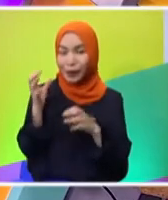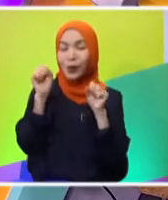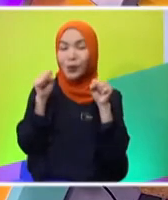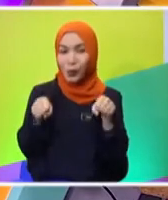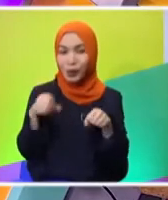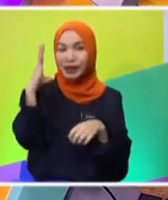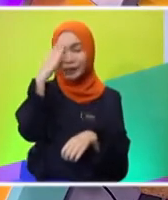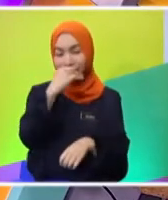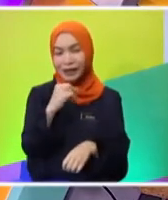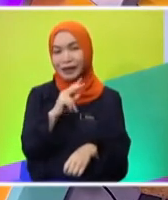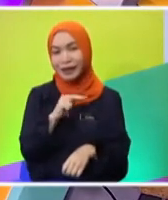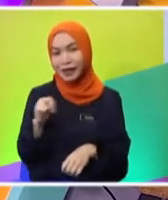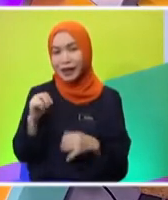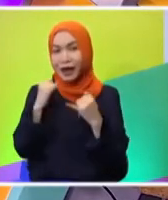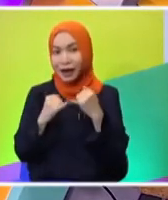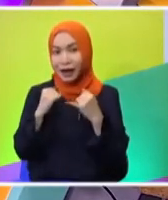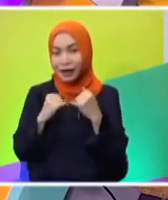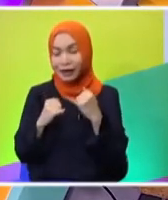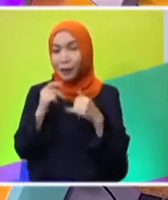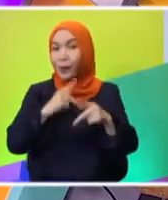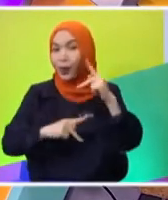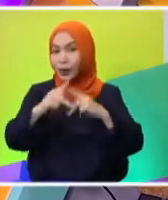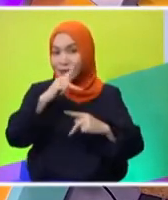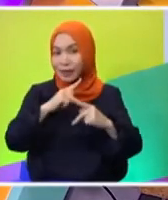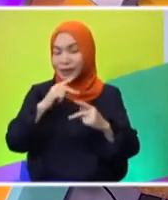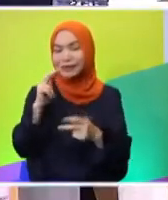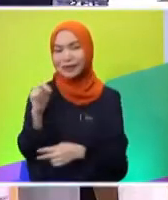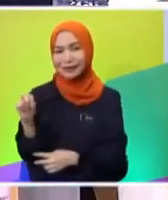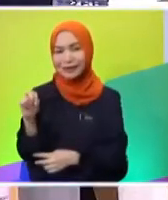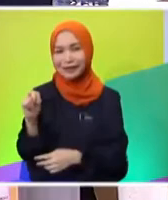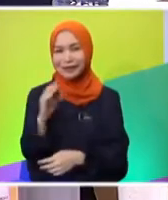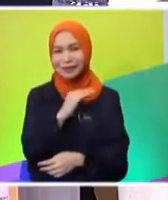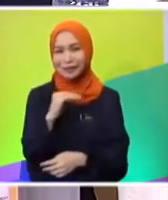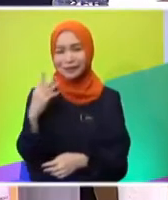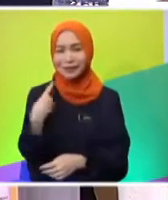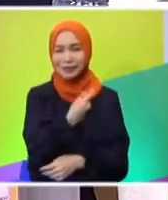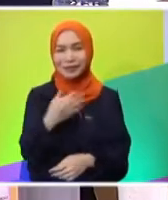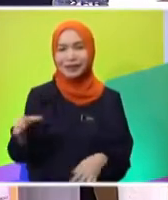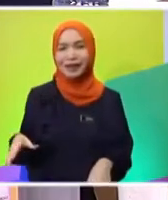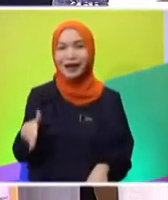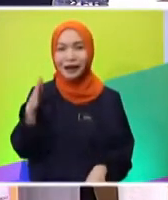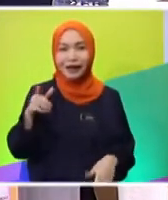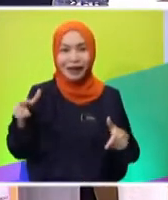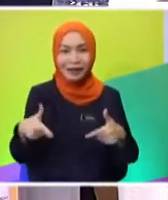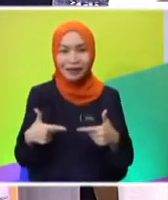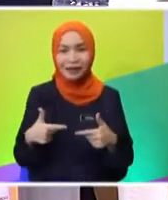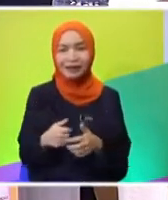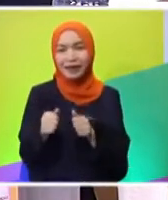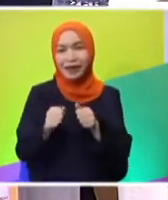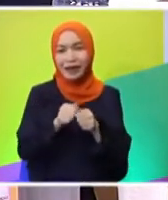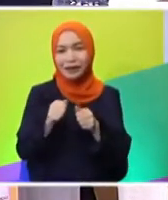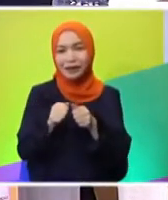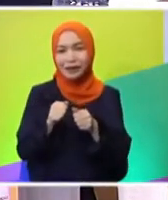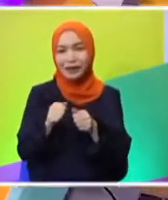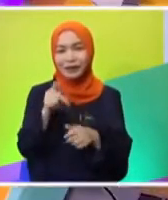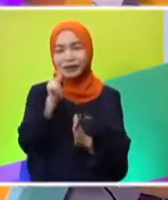risau puncaknya bullying kritik itu dan seperti itu kita laksanakan activity Kemarin saya yaitu berwarna